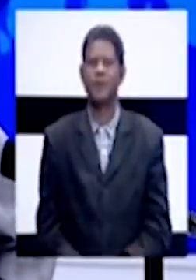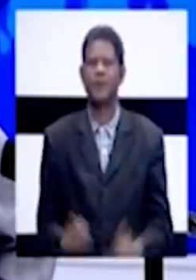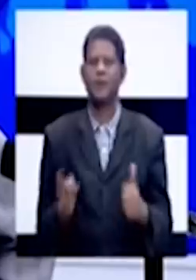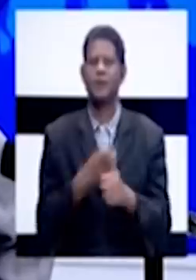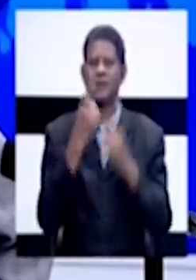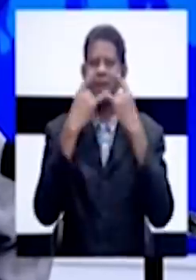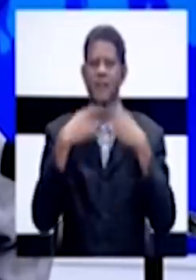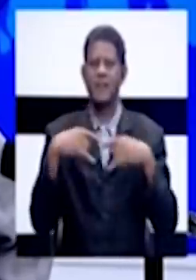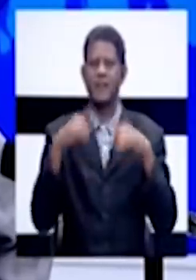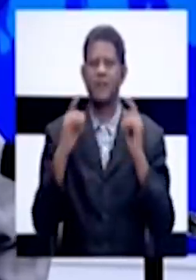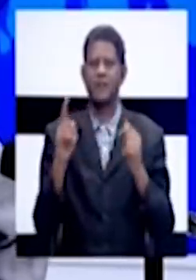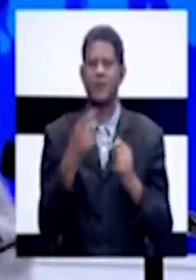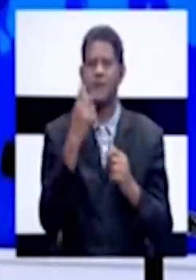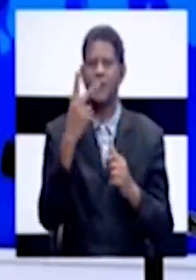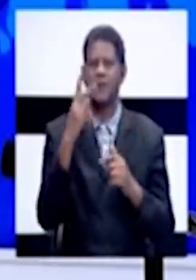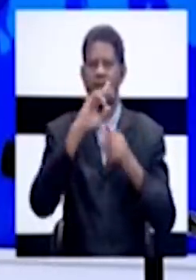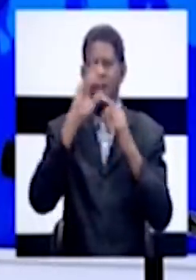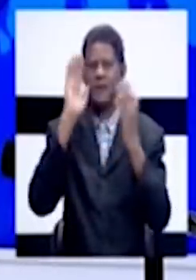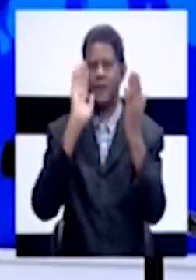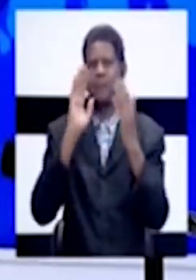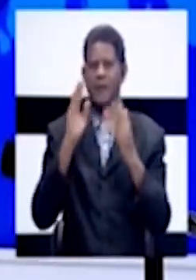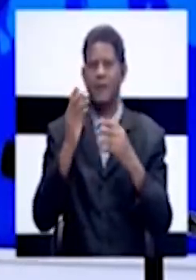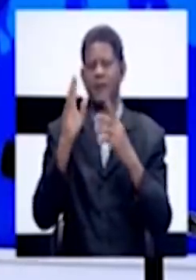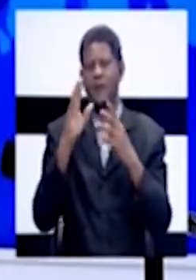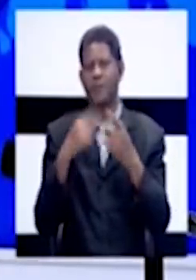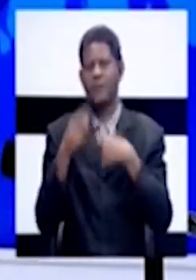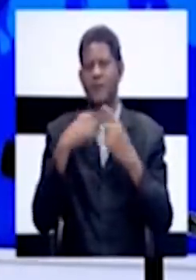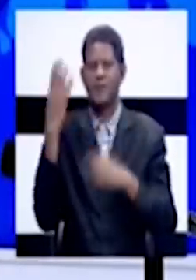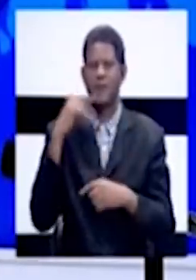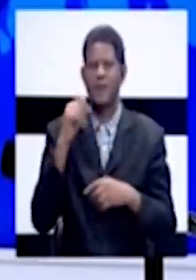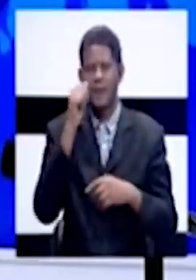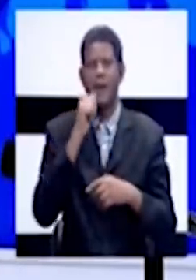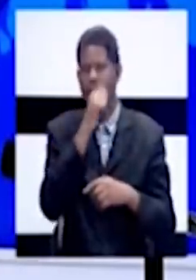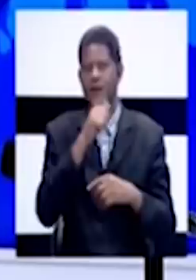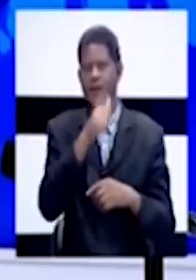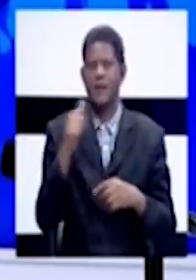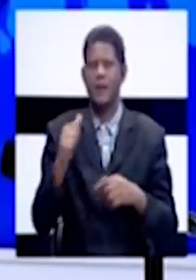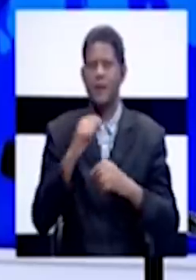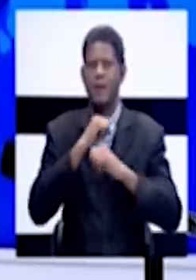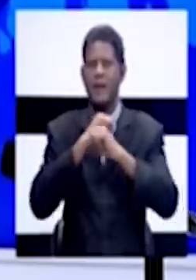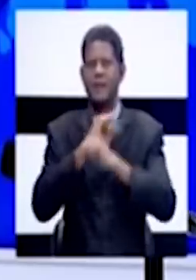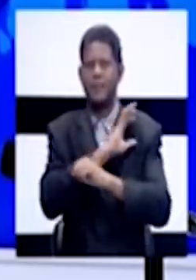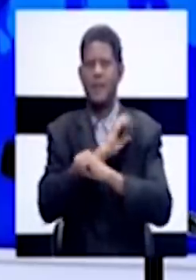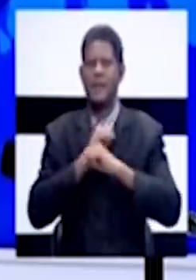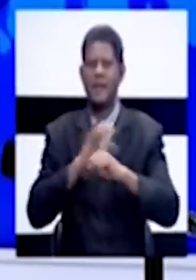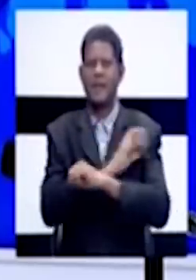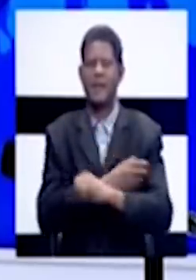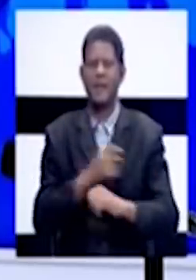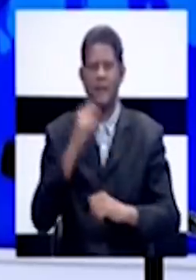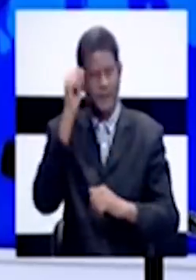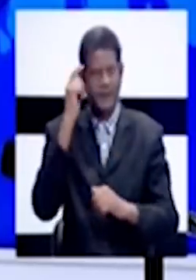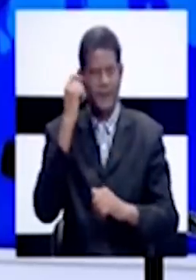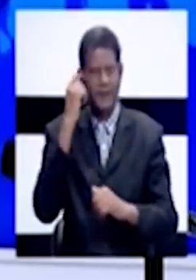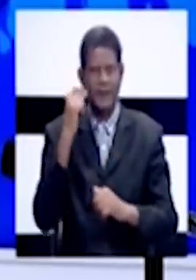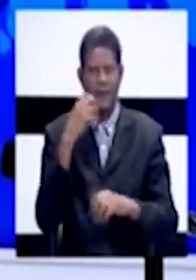فلماي زينانا زخون بثلاثة جنبار تهاني جزء مسع سب سراويت أبين إساسا بحالتات مكلخال تقرأي تراعيخو كبير كسارة بس حيوه